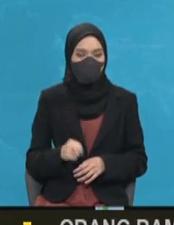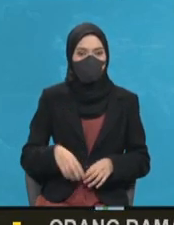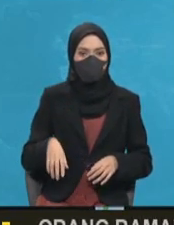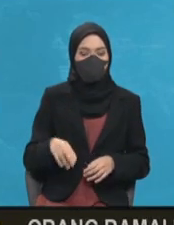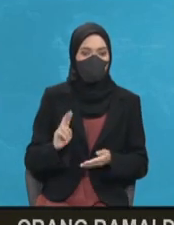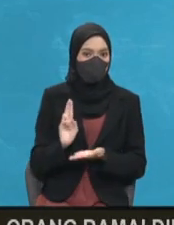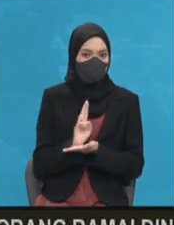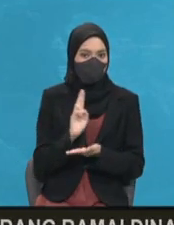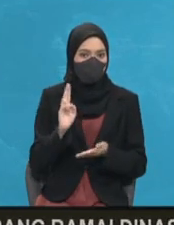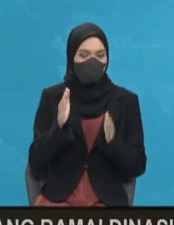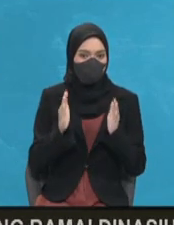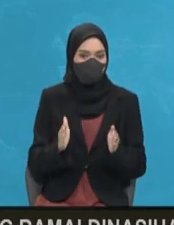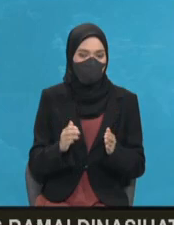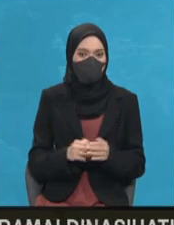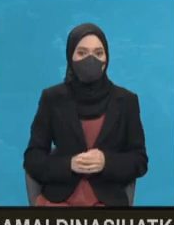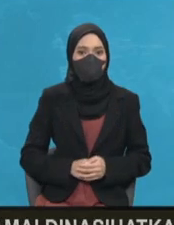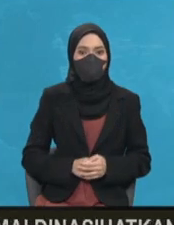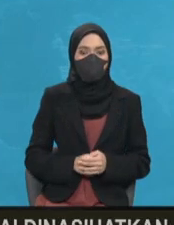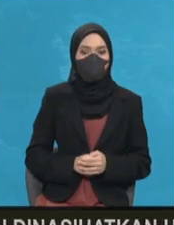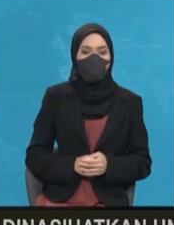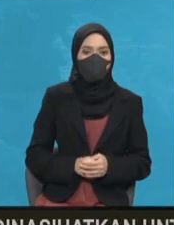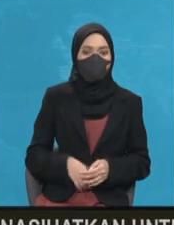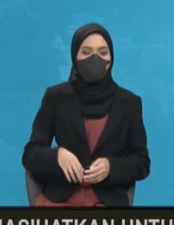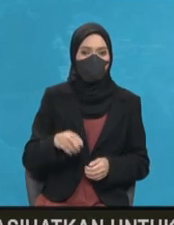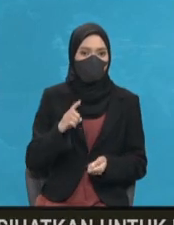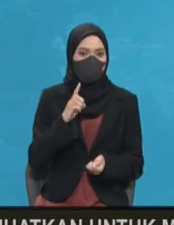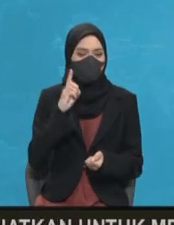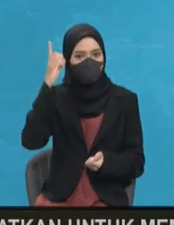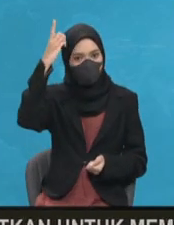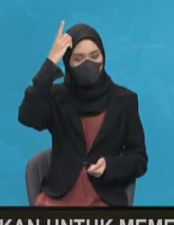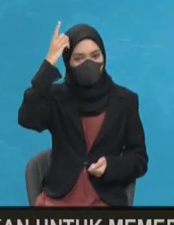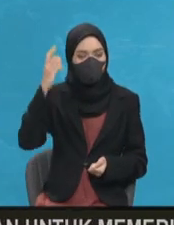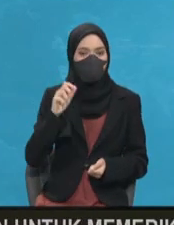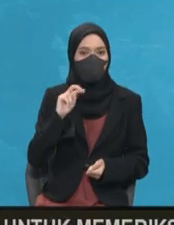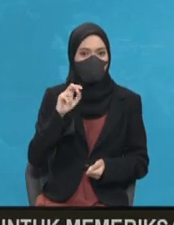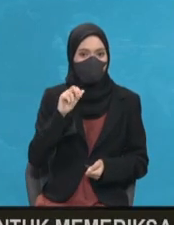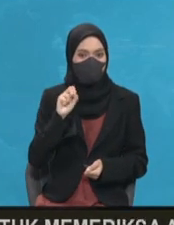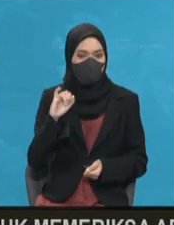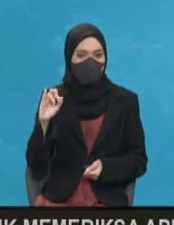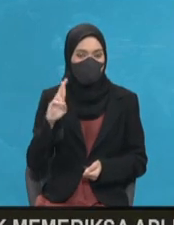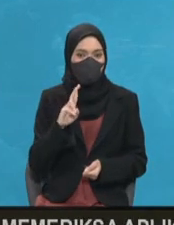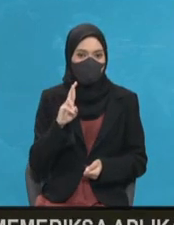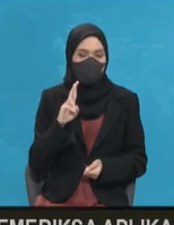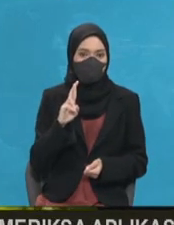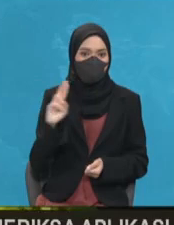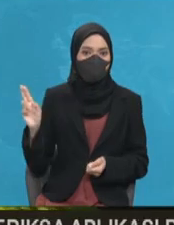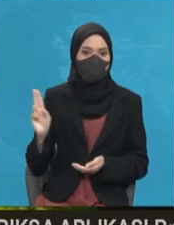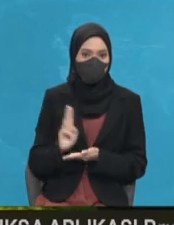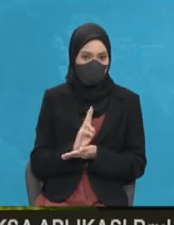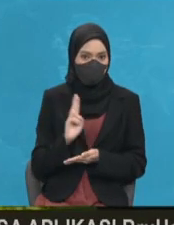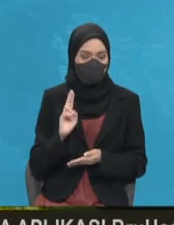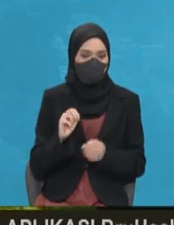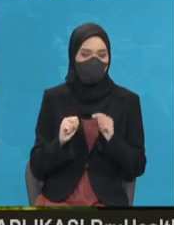mendatangani bagi pihak VOC imunisasi Doktor Abdul nashir bin hajjaj dorani dekan faculty University berkenaan